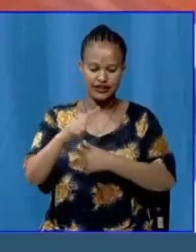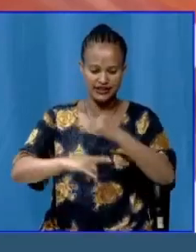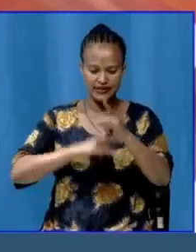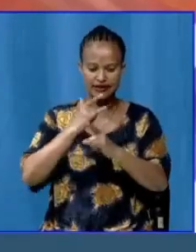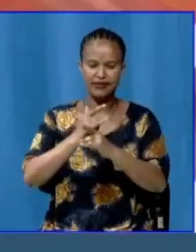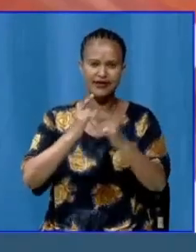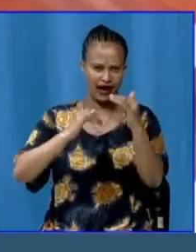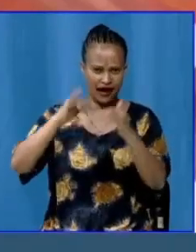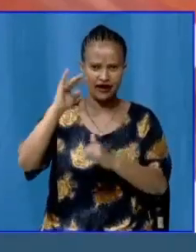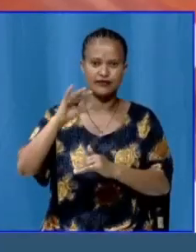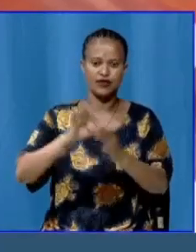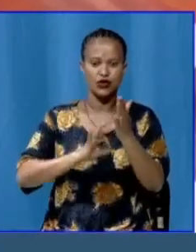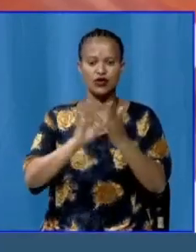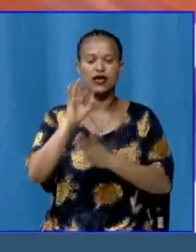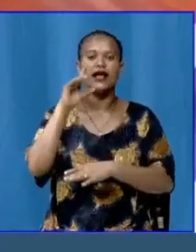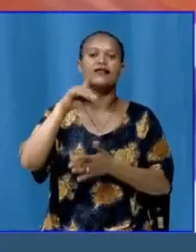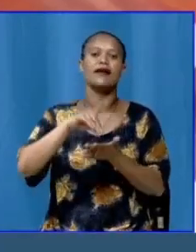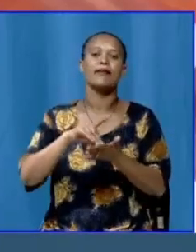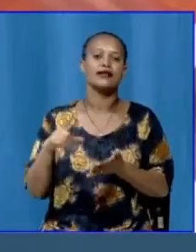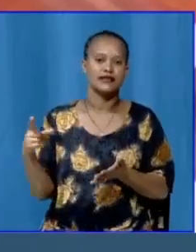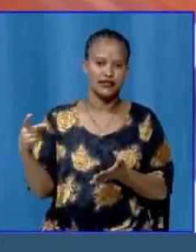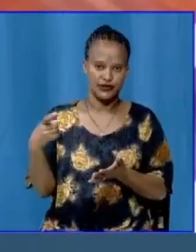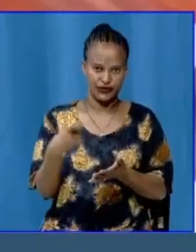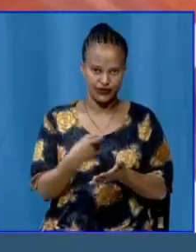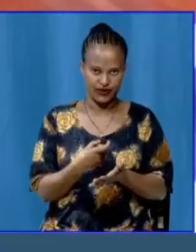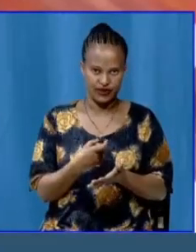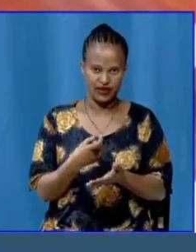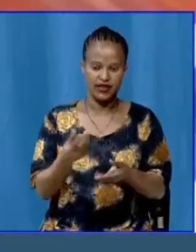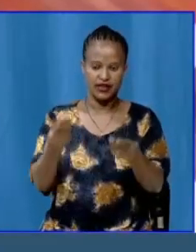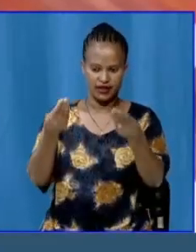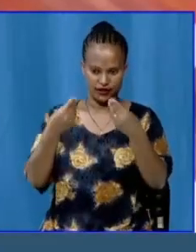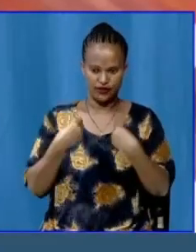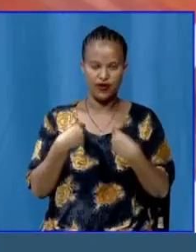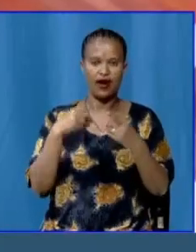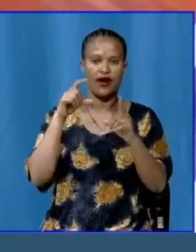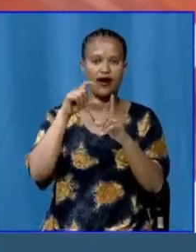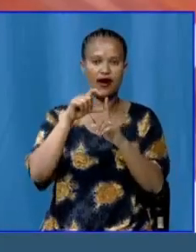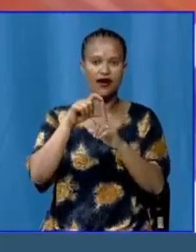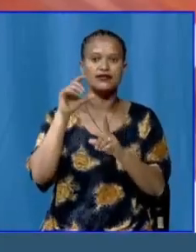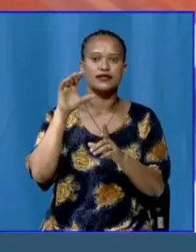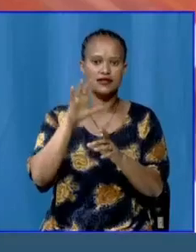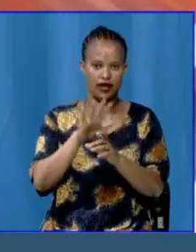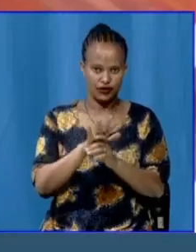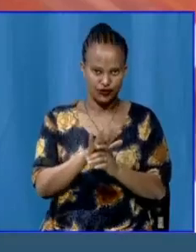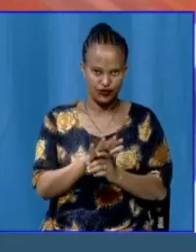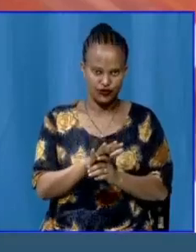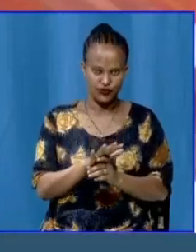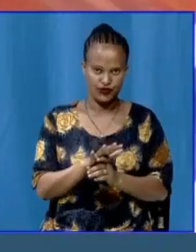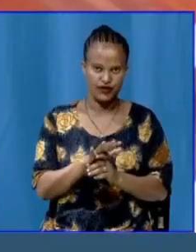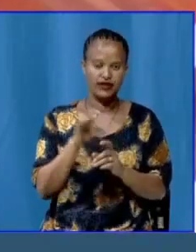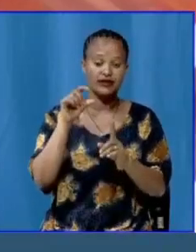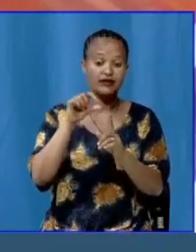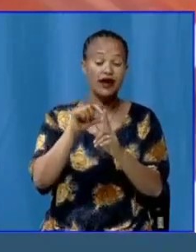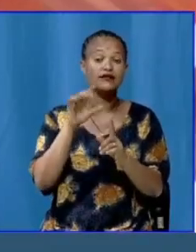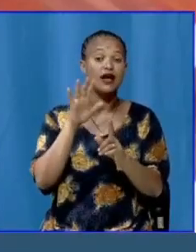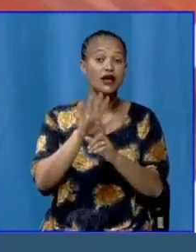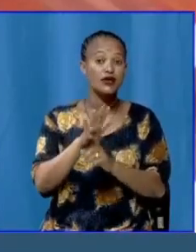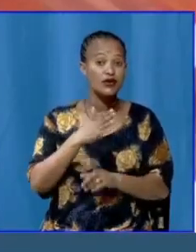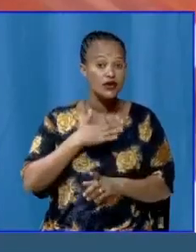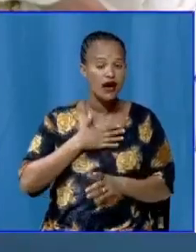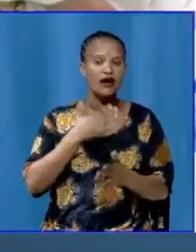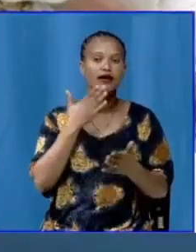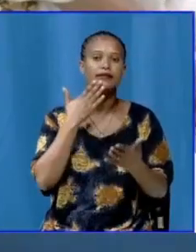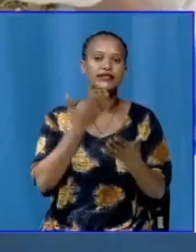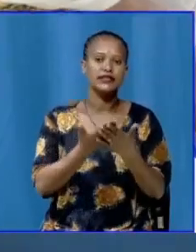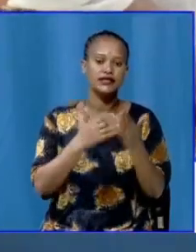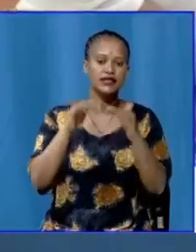ንዓቐብ ዘቑፀረ ከተማ ስለ ዝኾነ ንኽቡና ቃል ስለ ዝኣተውልና ብቲ ቃል ዝኣተውልና